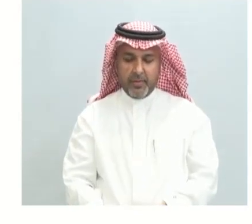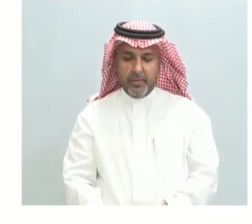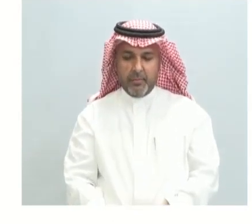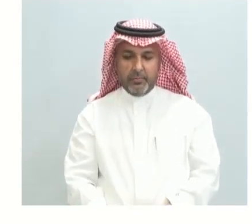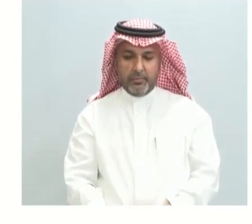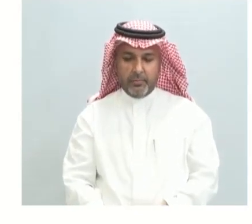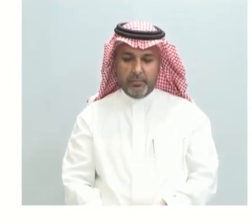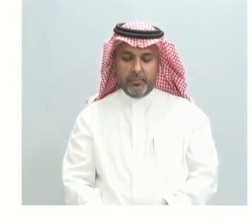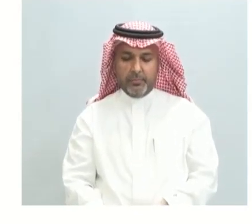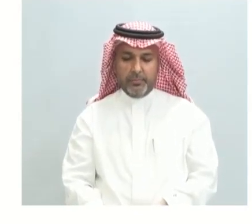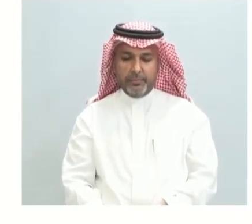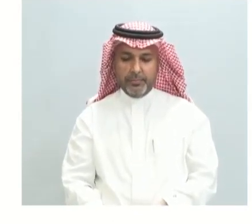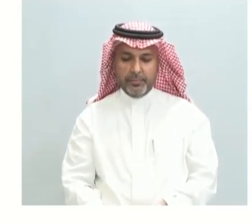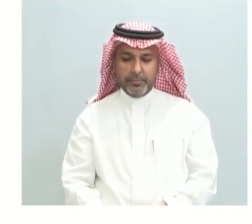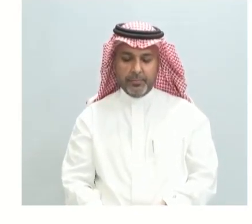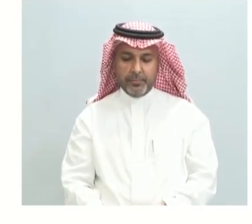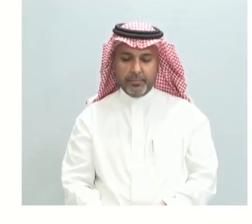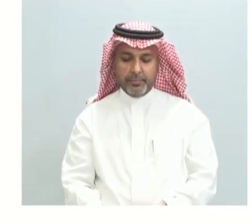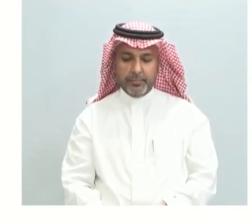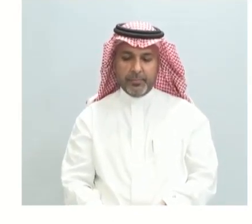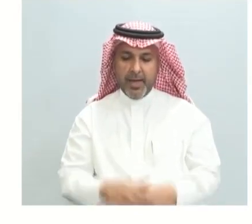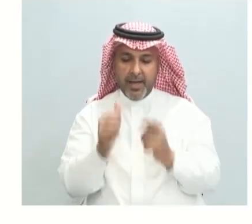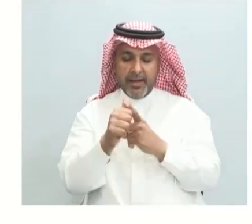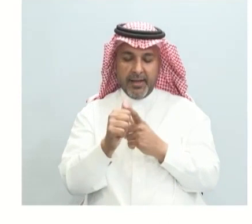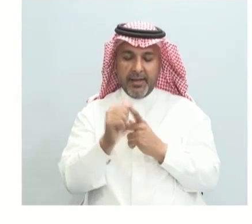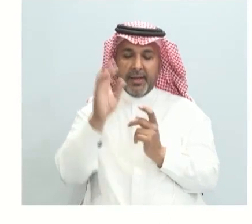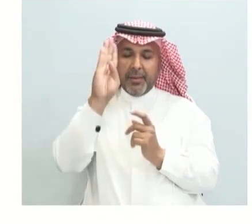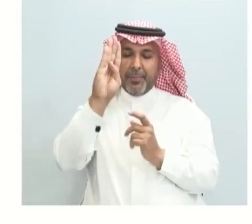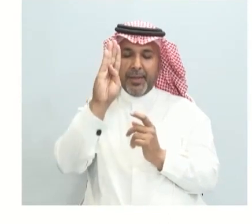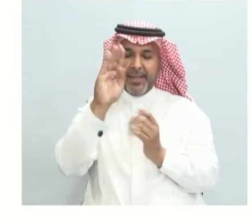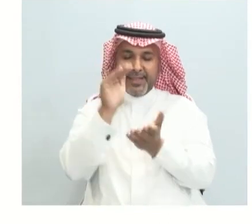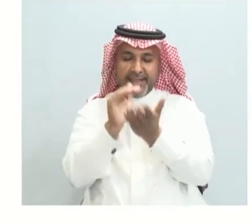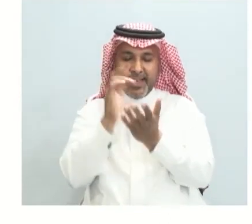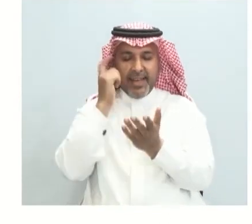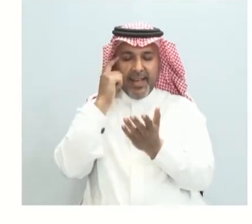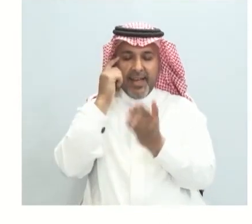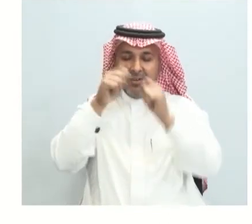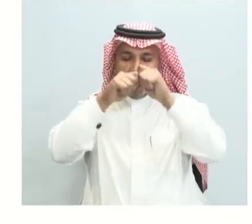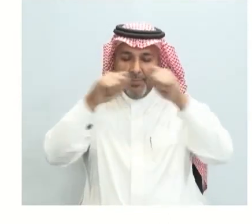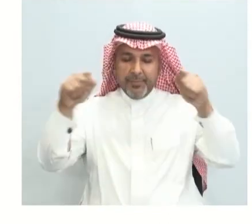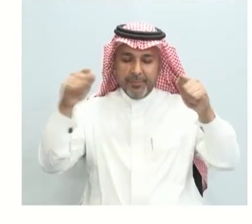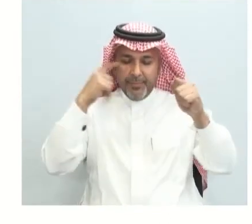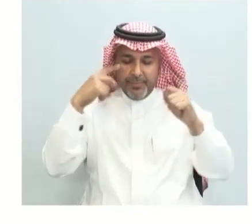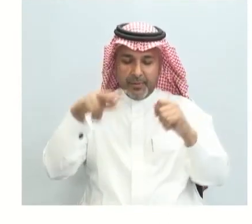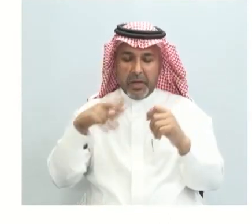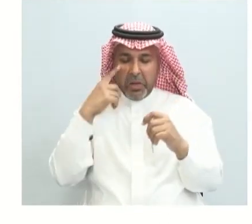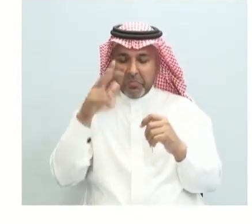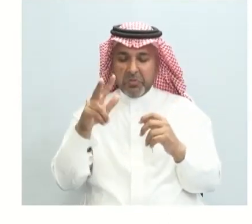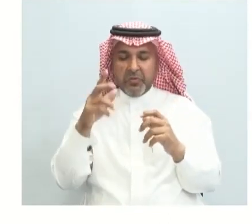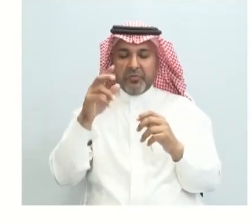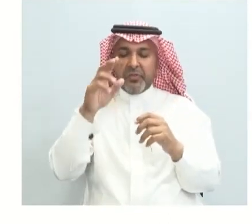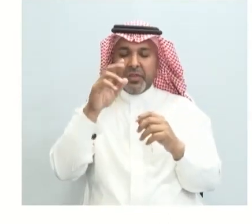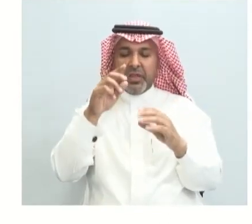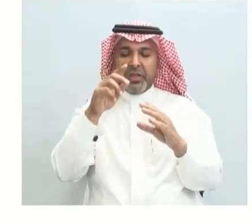حسابك باستخدام الاله الحاسبه كذا طلعنا احنا الضلع b الان يوم طلعنا الضلع b وانتهينا ممكن انا اطلع